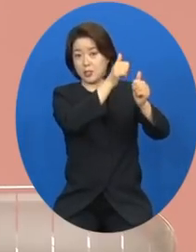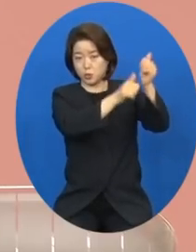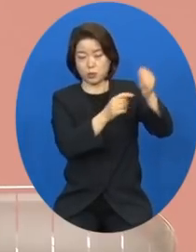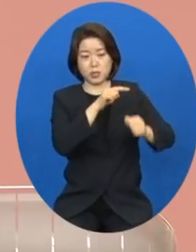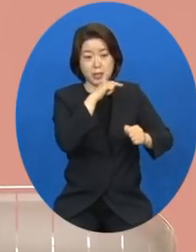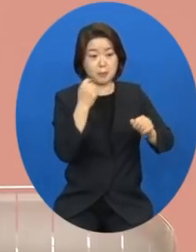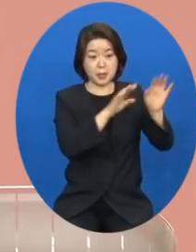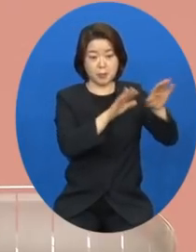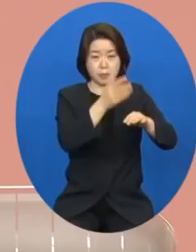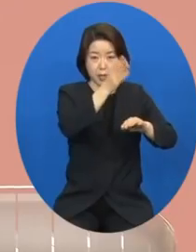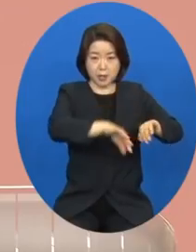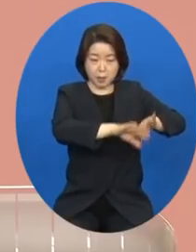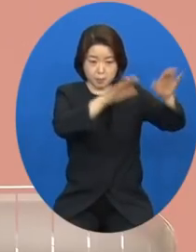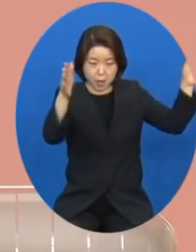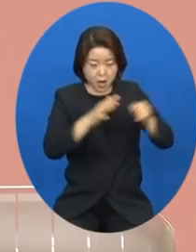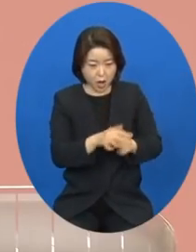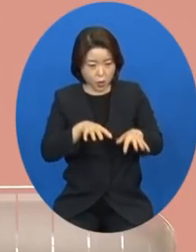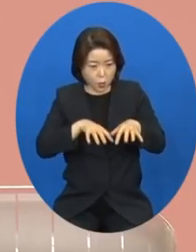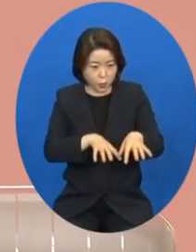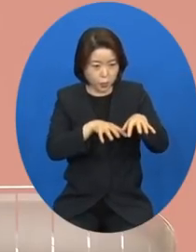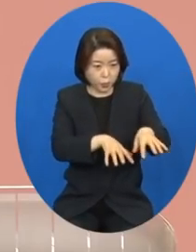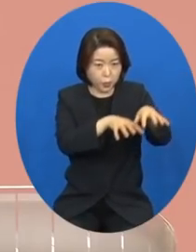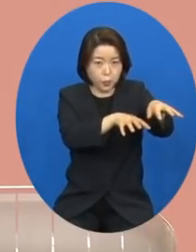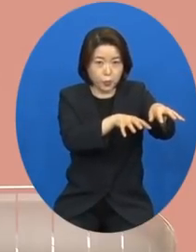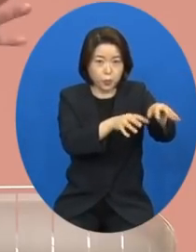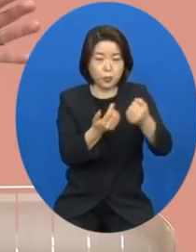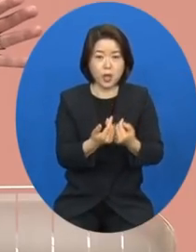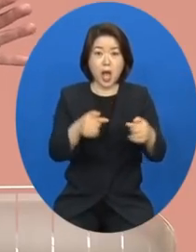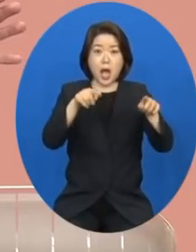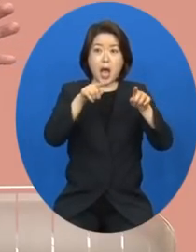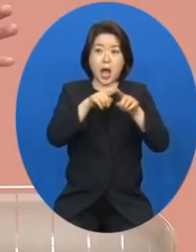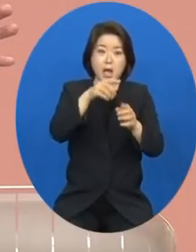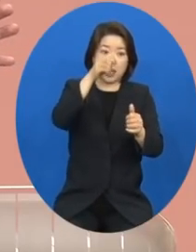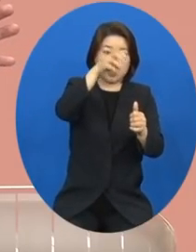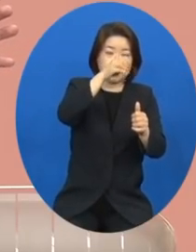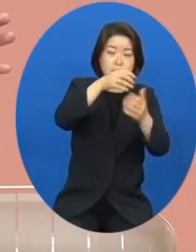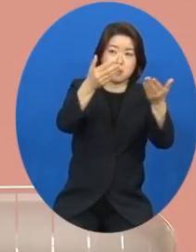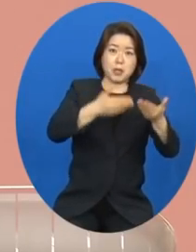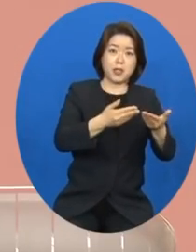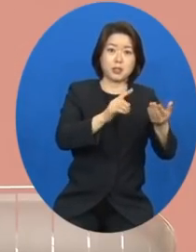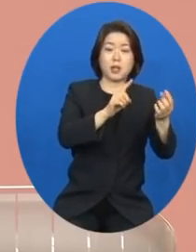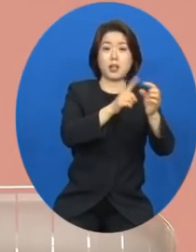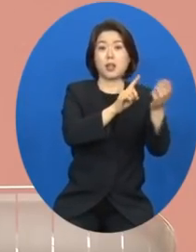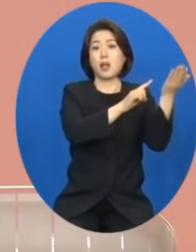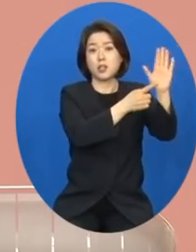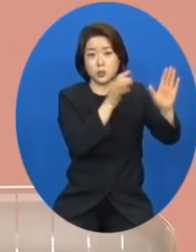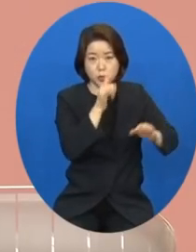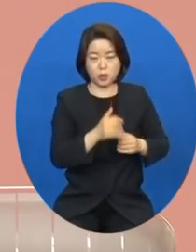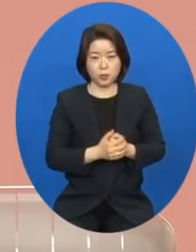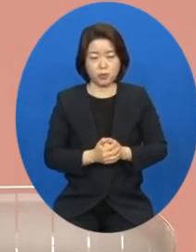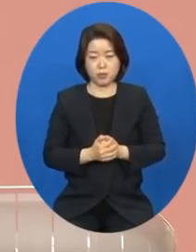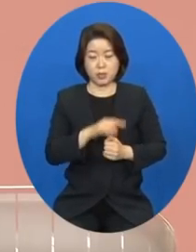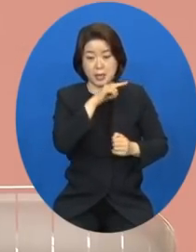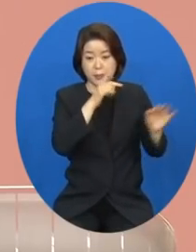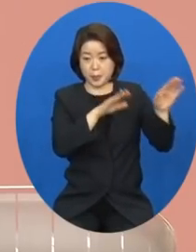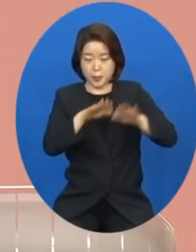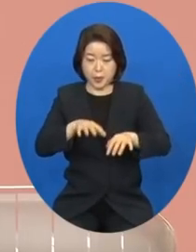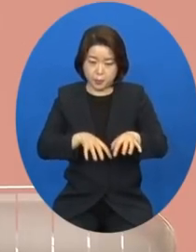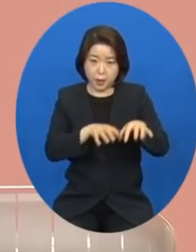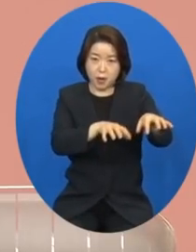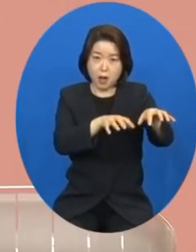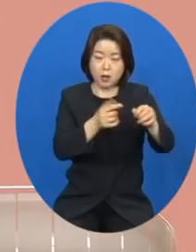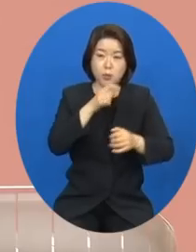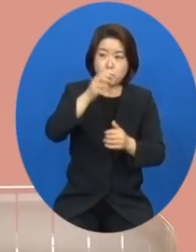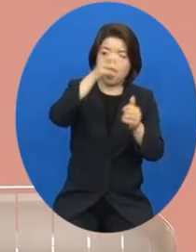갈라지고 바다 밑으로 지나가면서 함께 세배를 받았다 이런 병에 나와요 즉 홍해를 건다는 것은 세례를